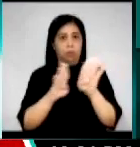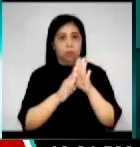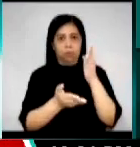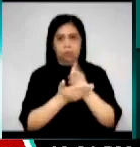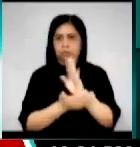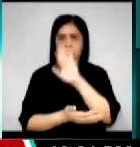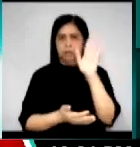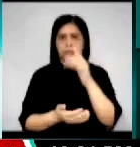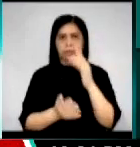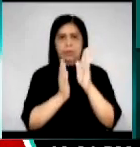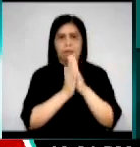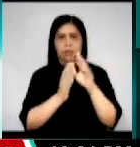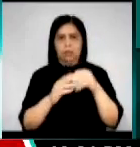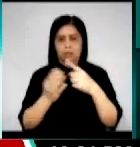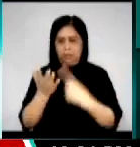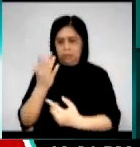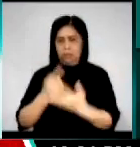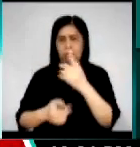in the debates.